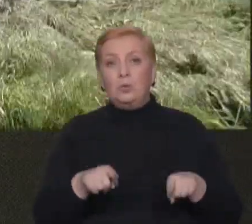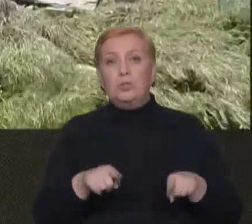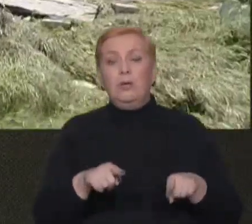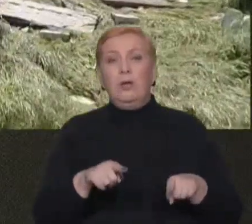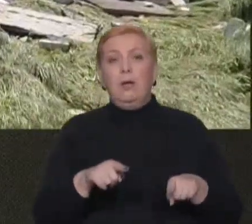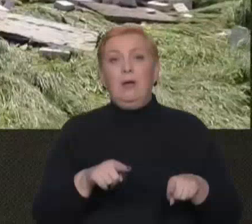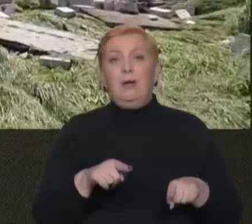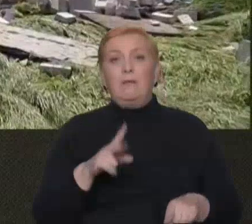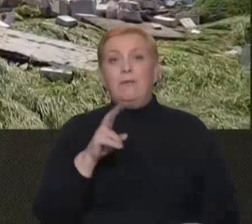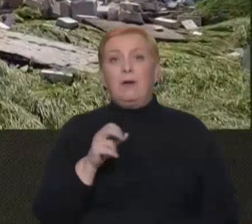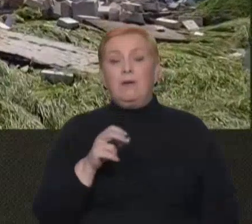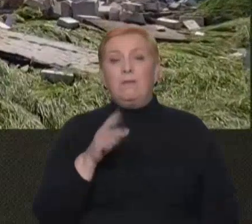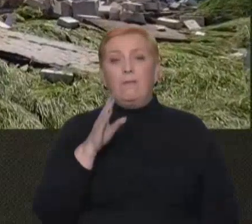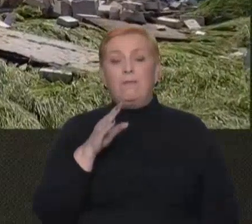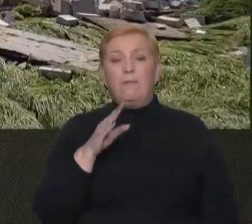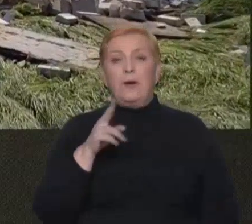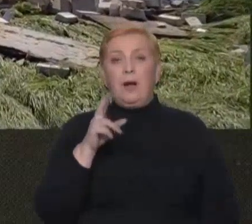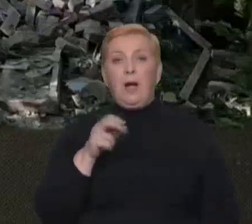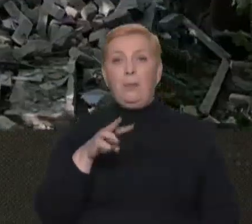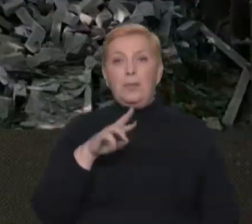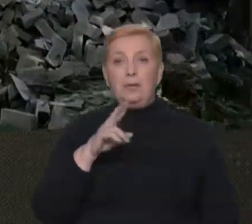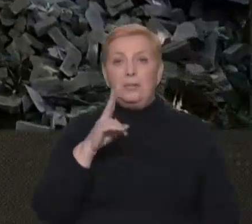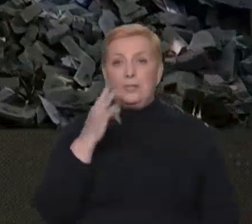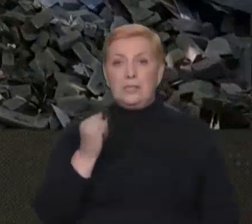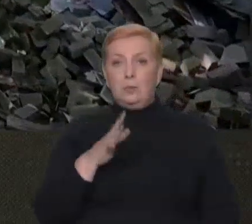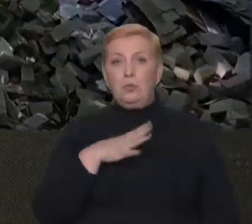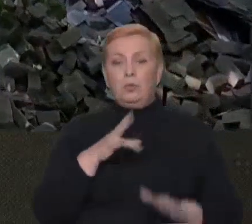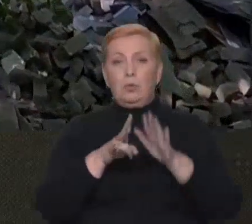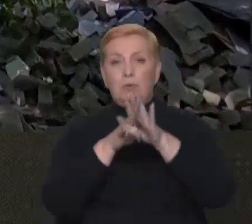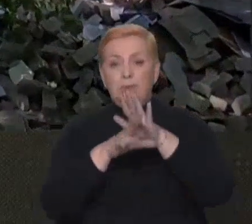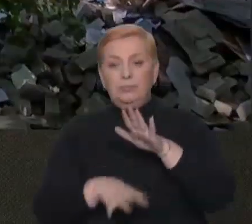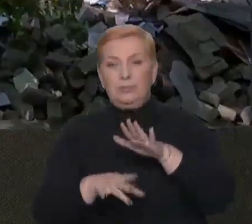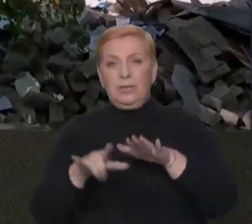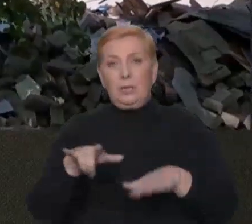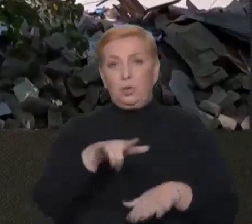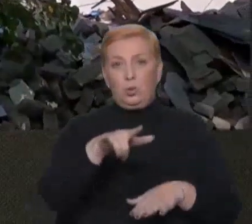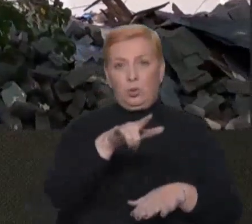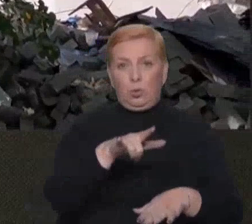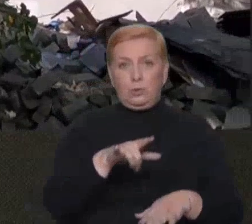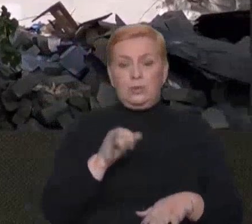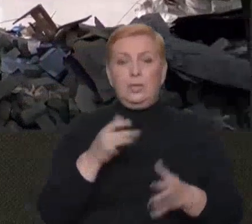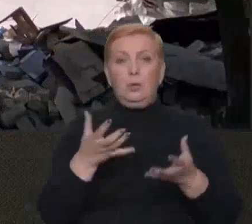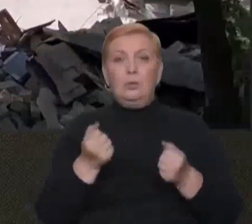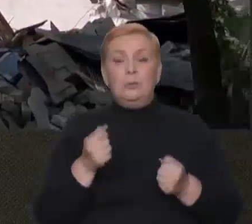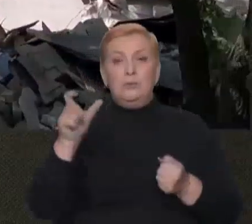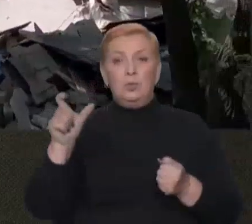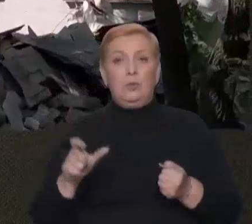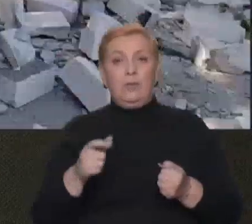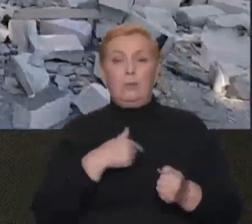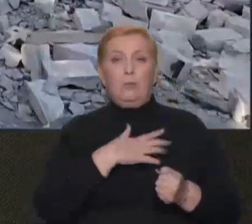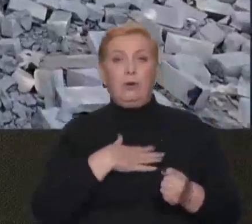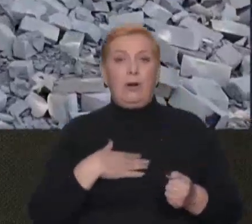КАН на людину було скину вибуховий Прист дрону и отримав поранення чоловик та